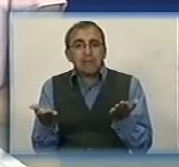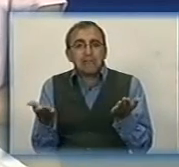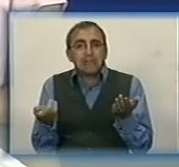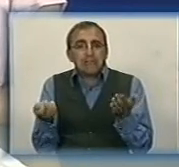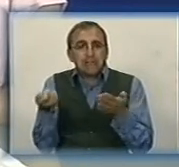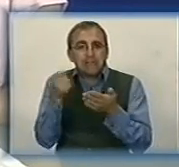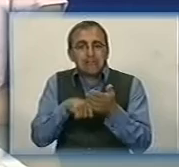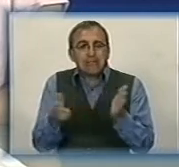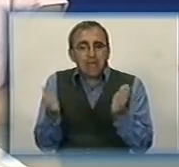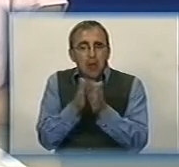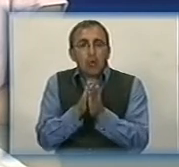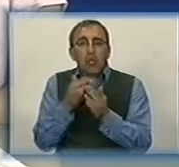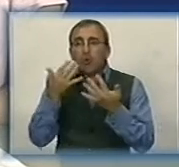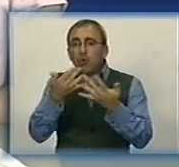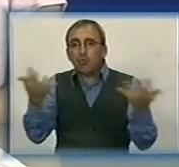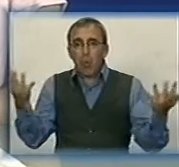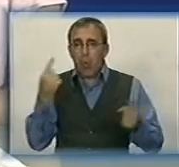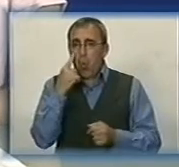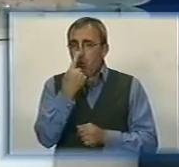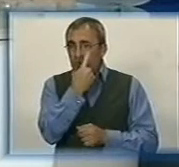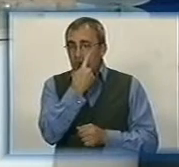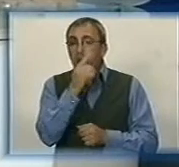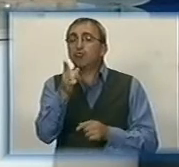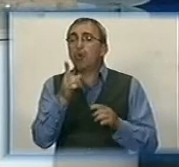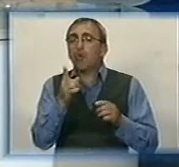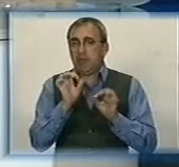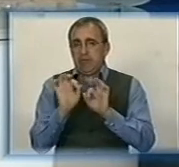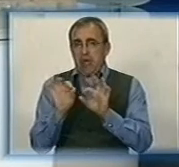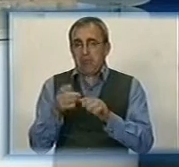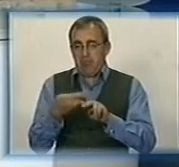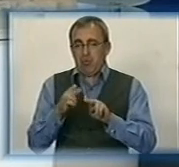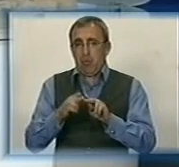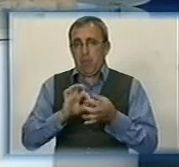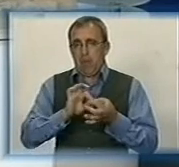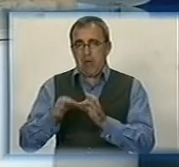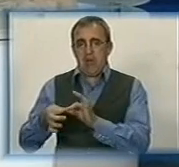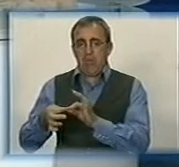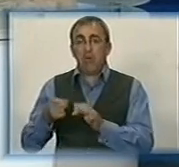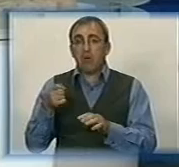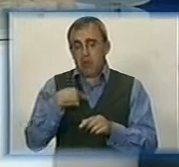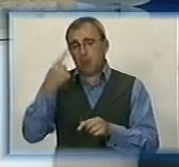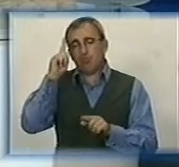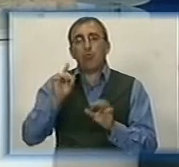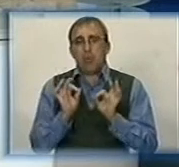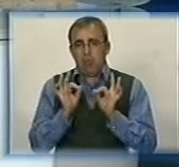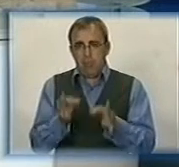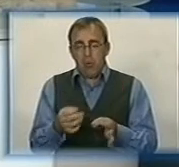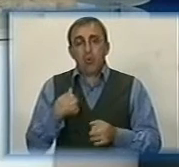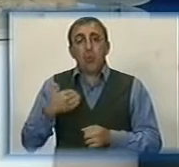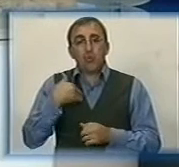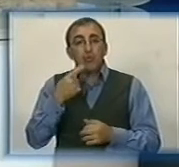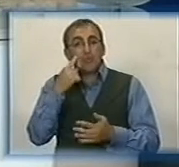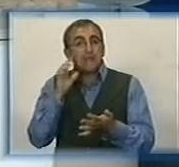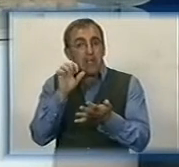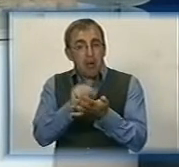очей. Що ви скажете з цього приводу? Да, я думаю, что это правильно, хотя хочу заметить,